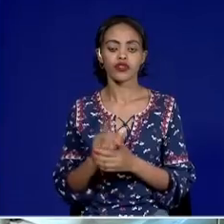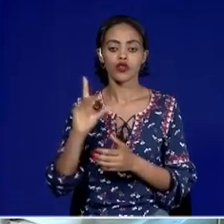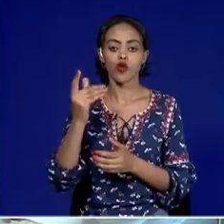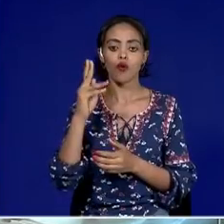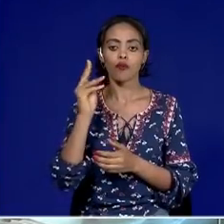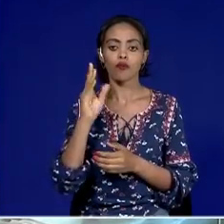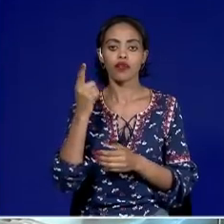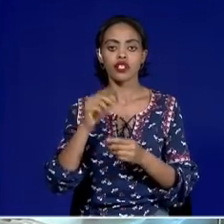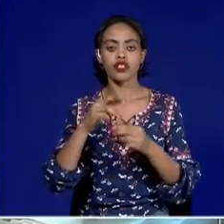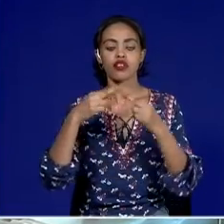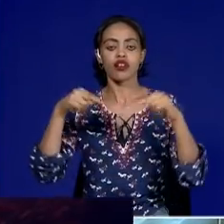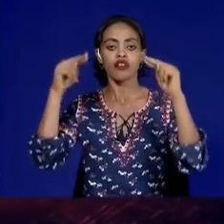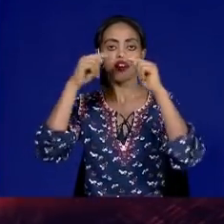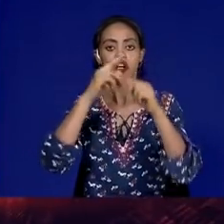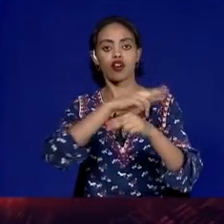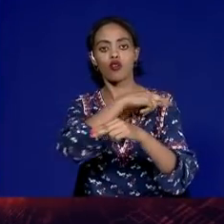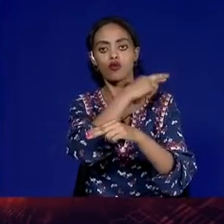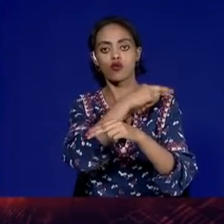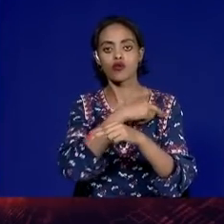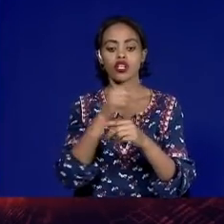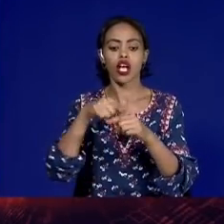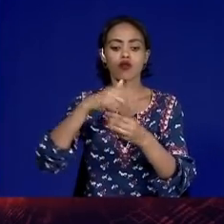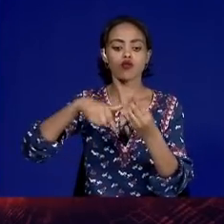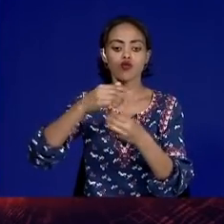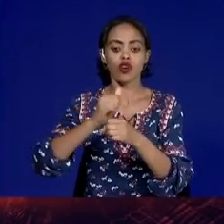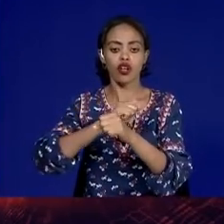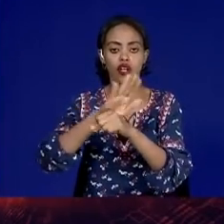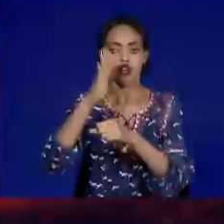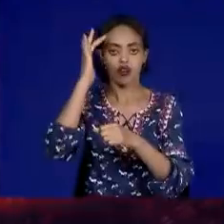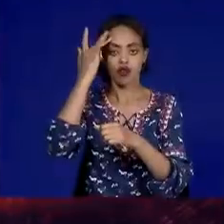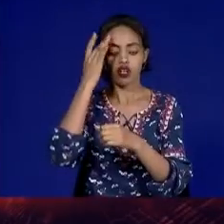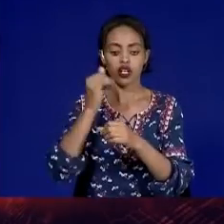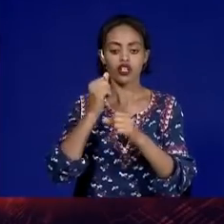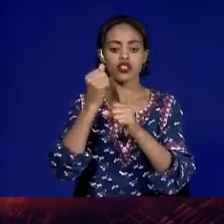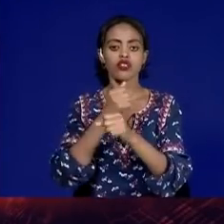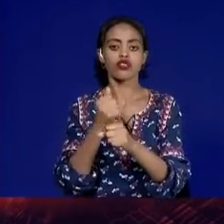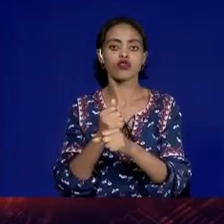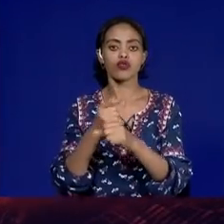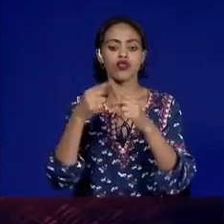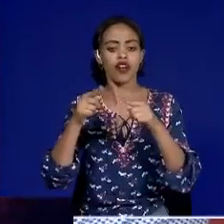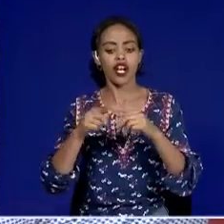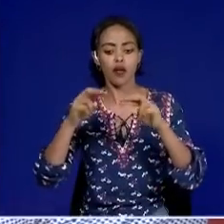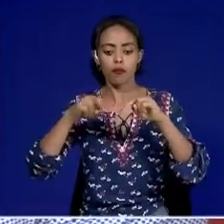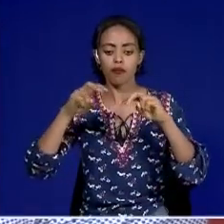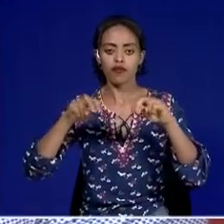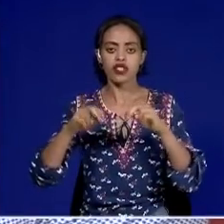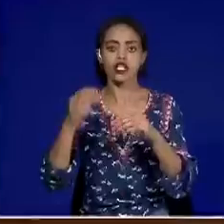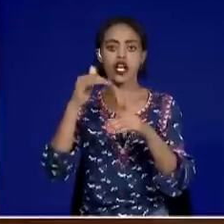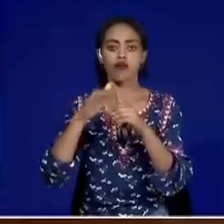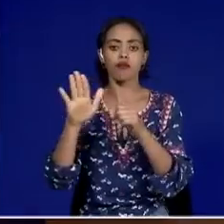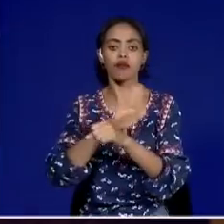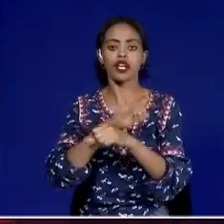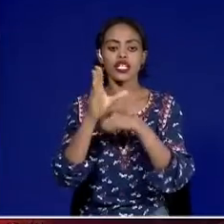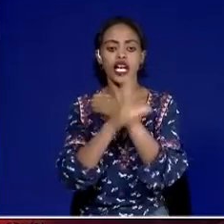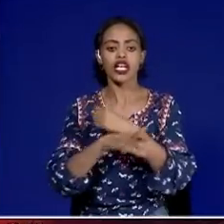ኮምፕሬንሲቭ ስፔሻላይዝድ ሪፈራል ሆስፒታል ዓይደር ኣብ ዙርያ ተለባዲ ሕማም ቫይረስ ኮሮና ድሂቦም ዝተፈላለዩ መፅናዕትታት ንምክያድ ኣብ መላእ እዚ